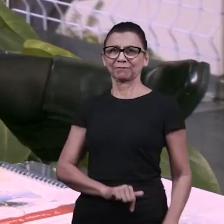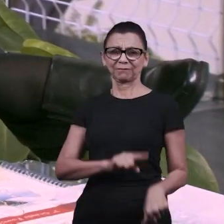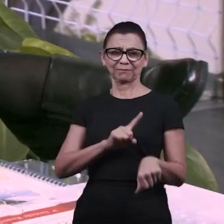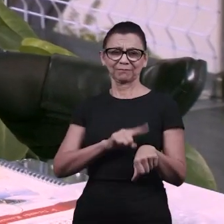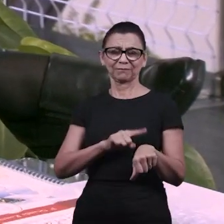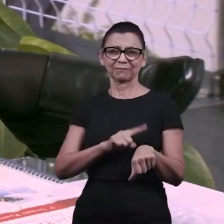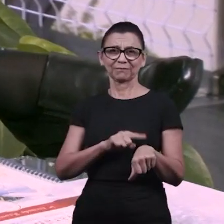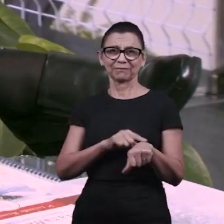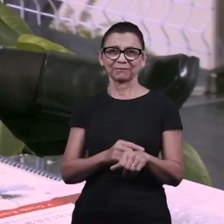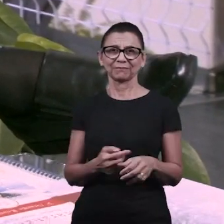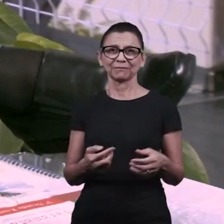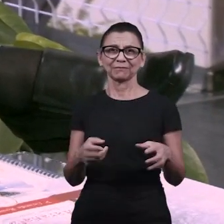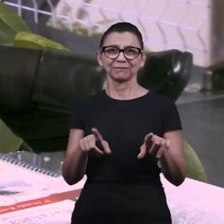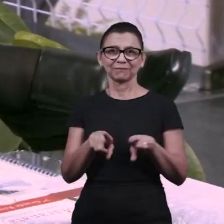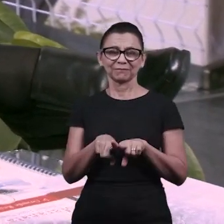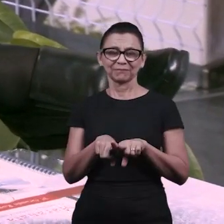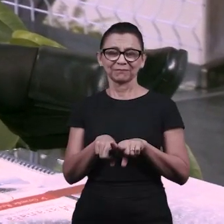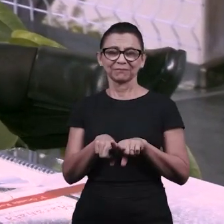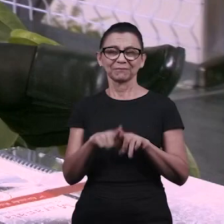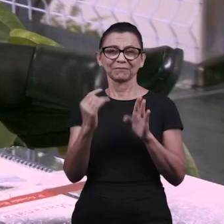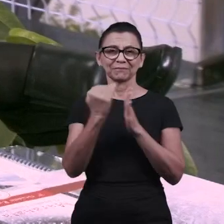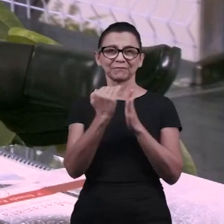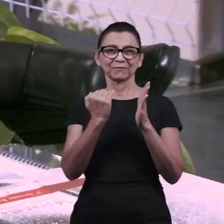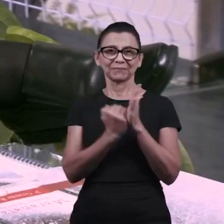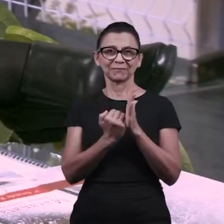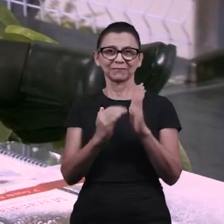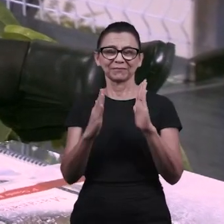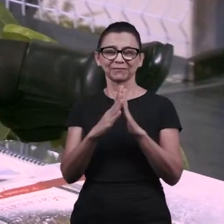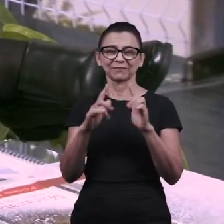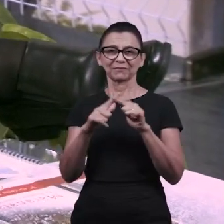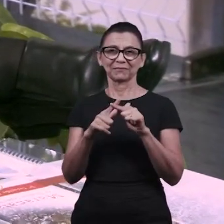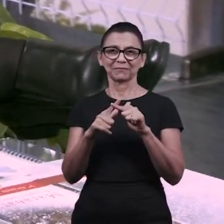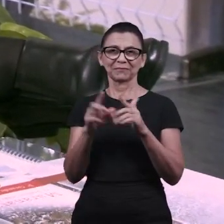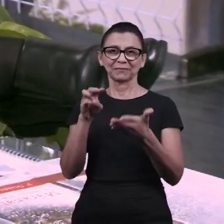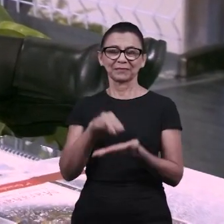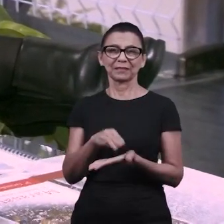dans cet horaire-ci avec une édition de plus de la programmation de l'Église chrétienne